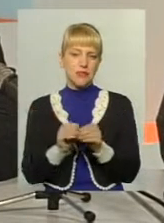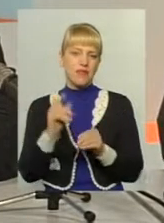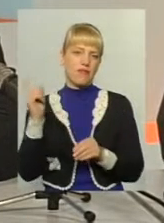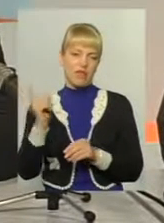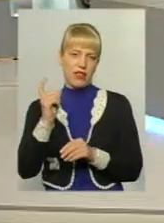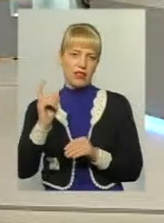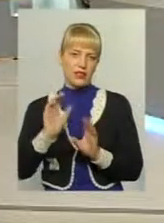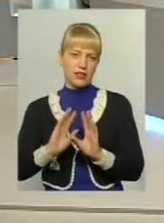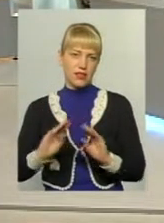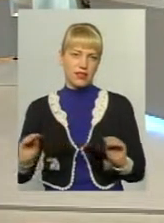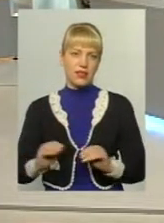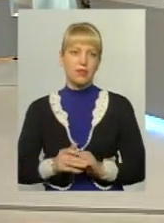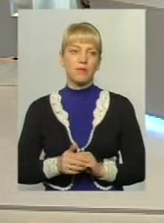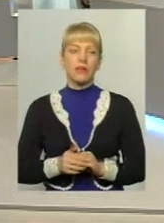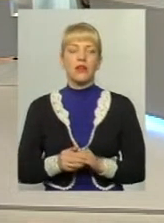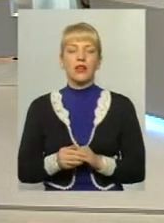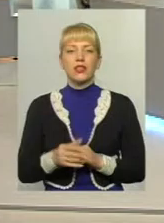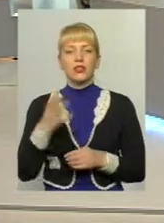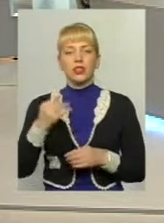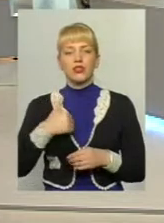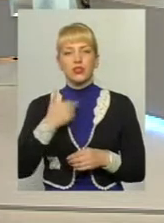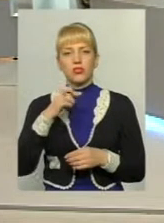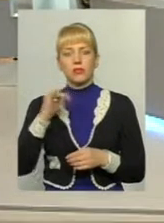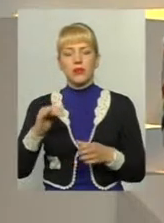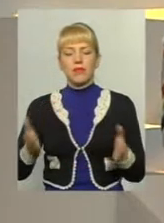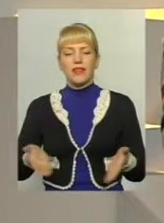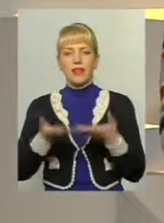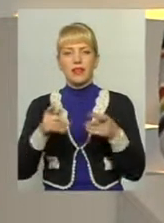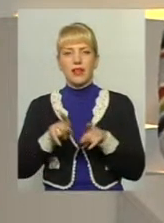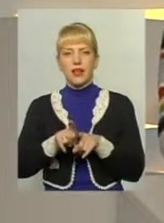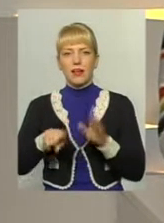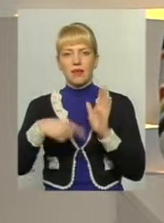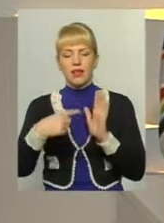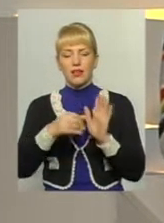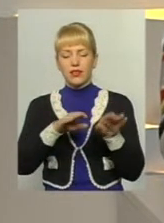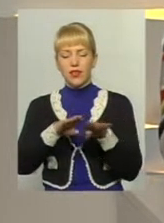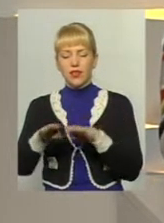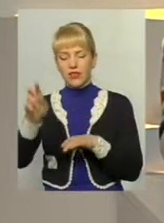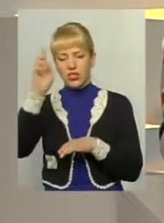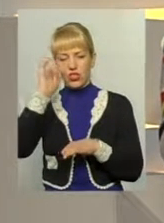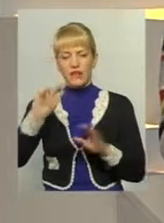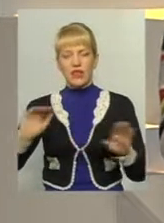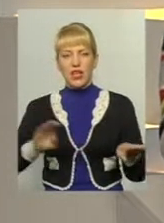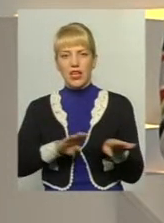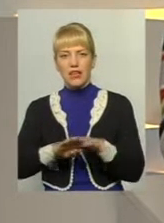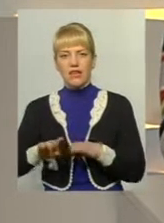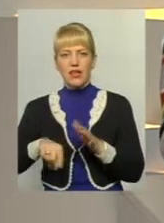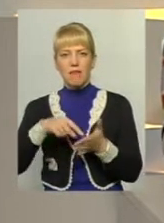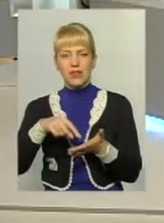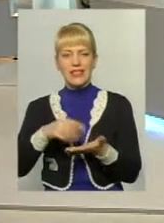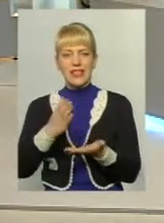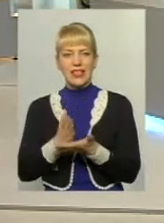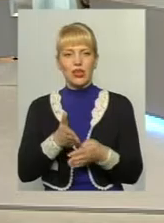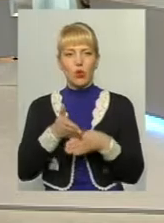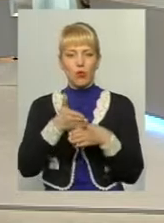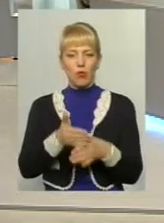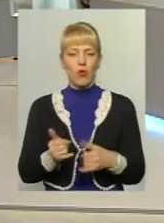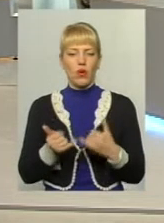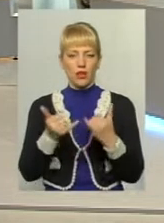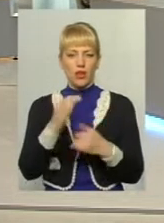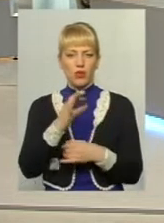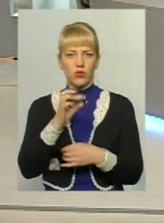стає співвласником, ну, якби членом, але члена немає. Членства ОСББ зараз як такого немає. Ну, це вже, да, і вона стає